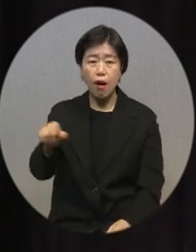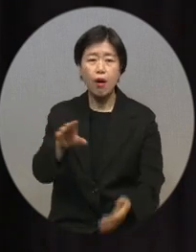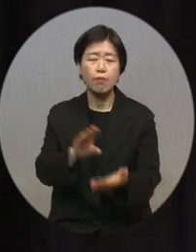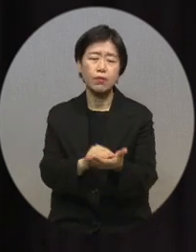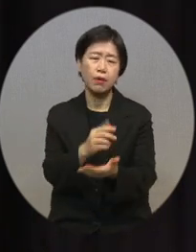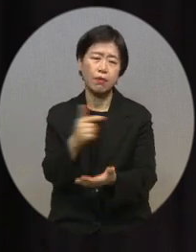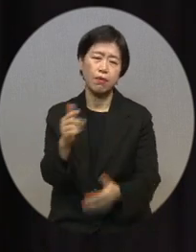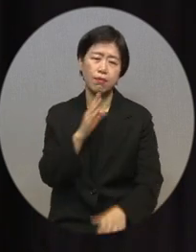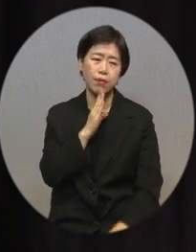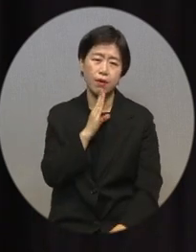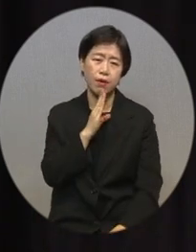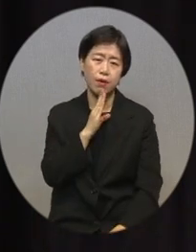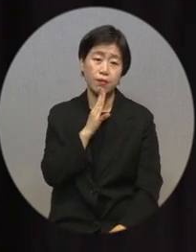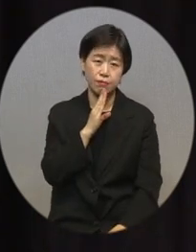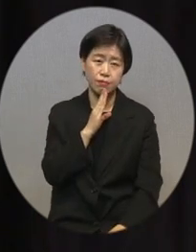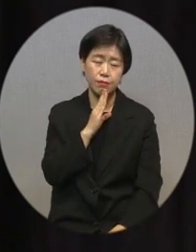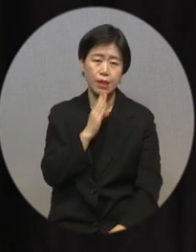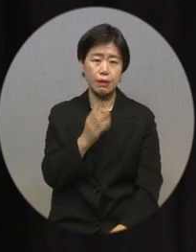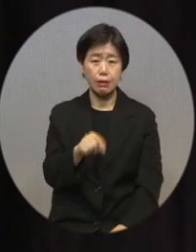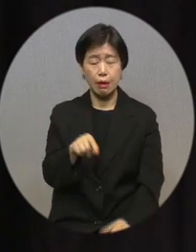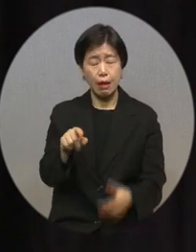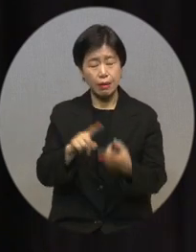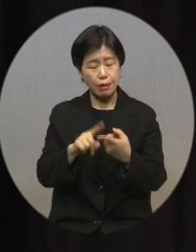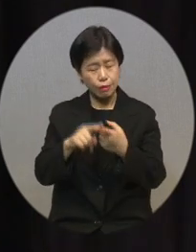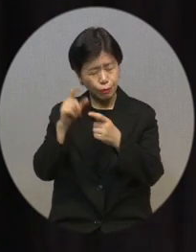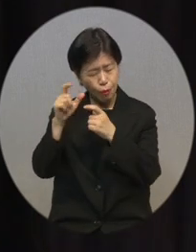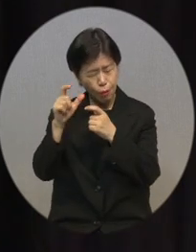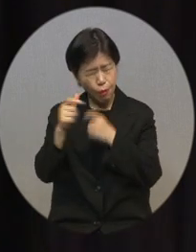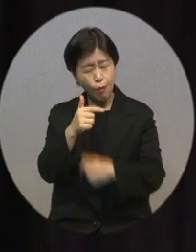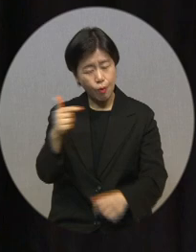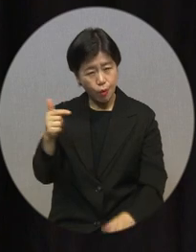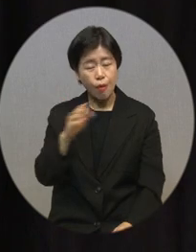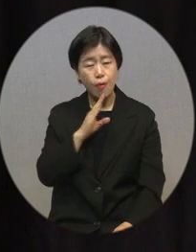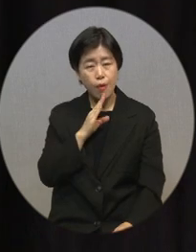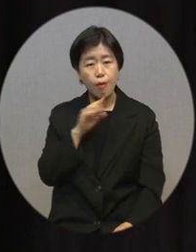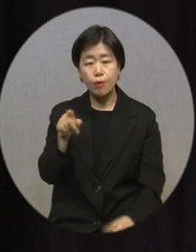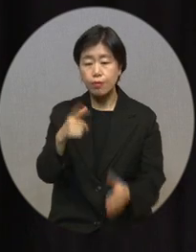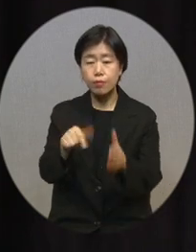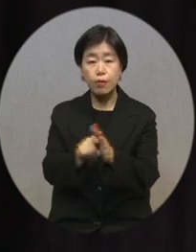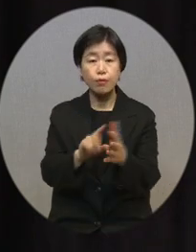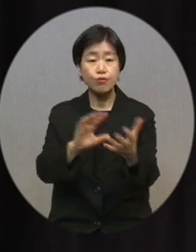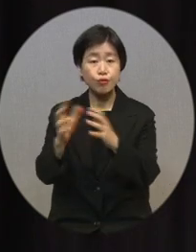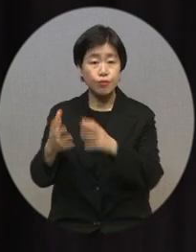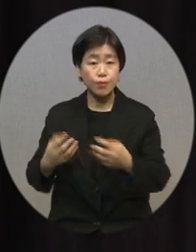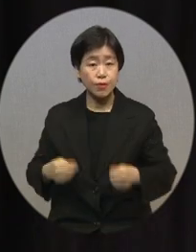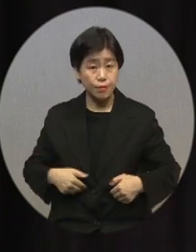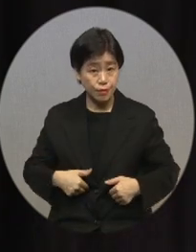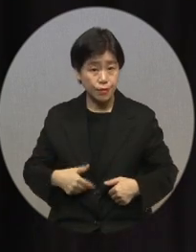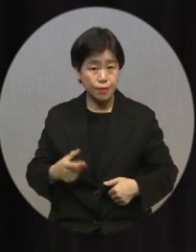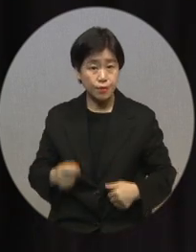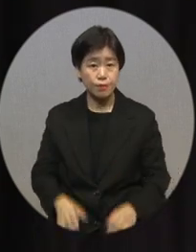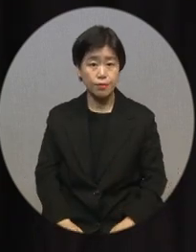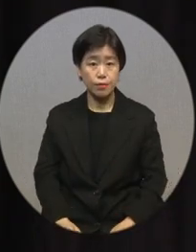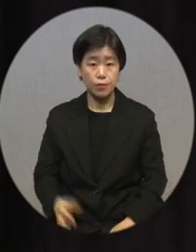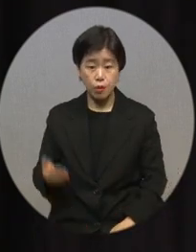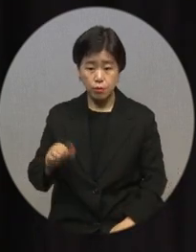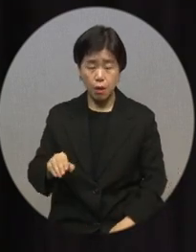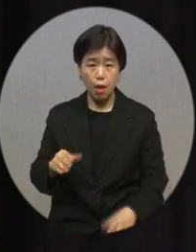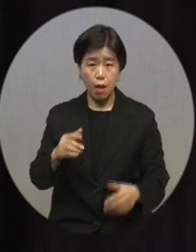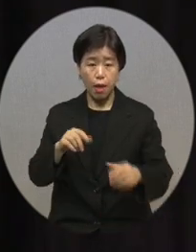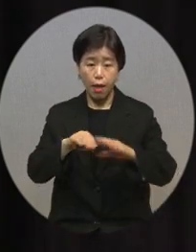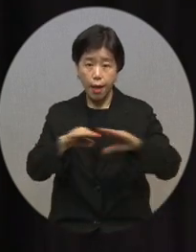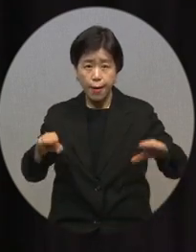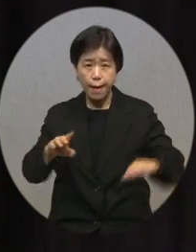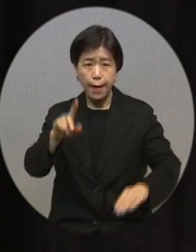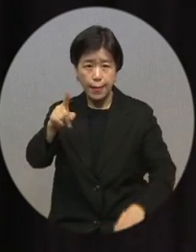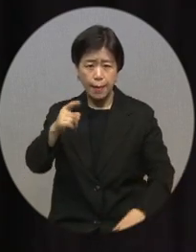가지 정말 고심들도 하시고 네. 정말 대책 논의도 하고 하지만은 참 그 뚜렷한 어떤